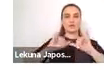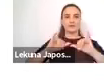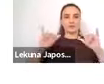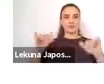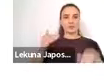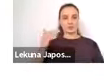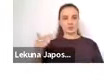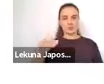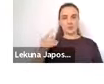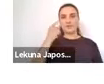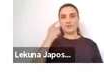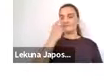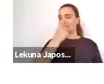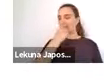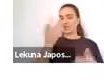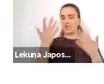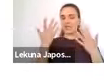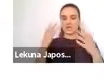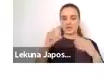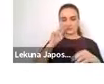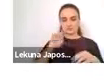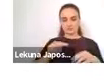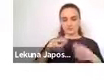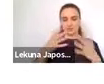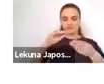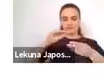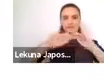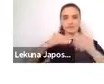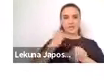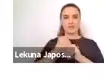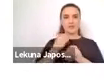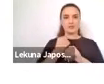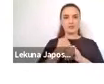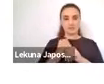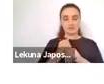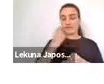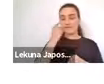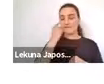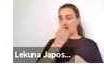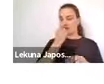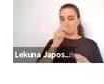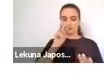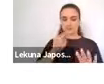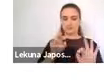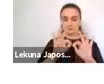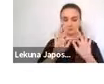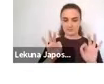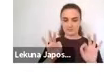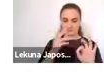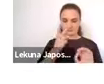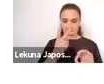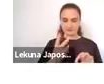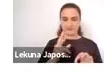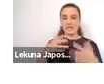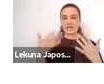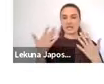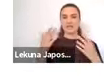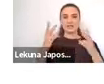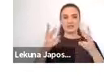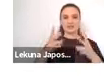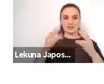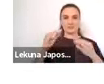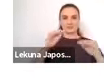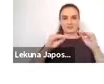მოტორიკისთვის თვალისა და ხელის კოორდინაცია. თვალისა და ხელის კოორდინაციაც და ნატიფი მოტორიკაც, აი, ცოტა ხა